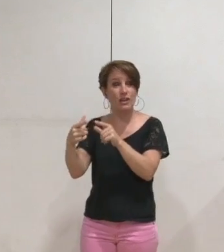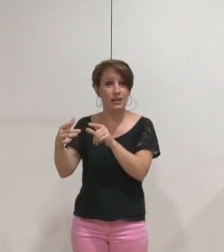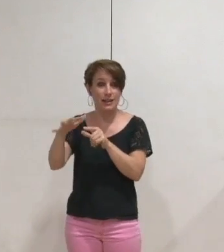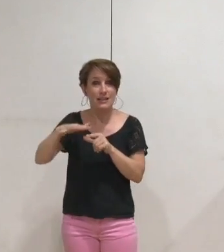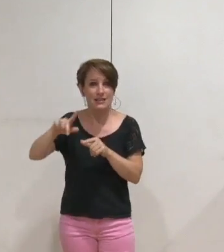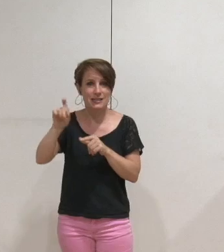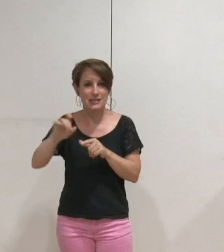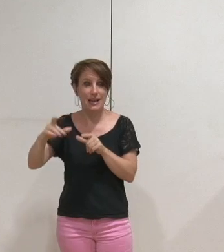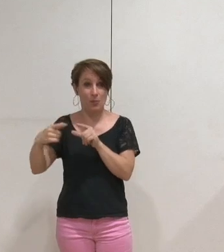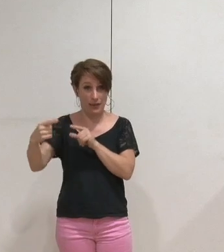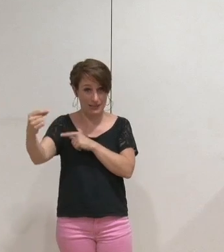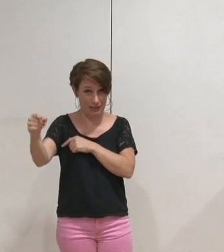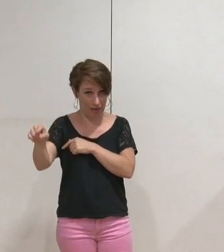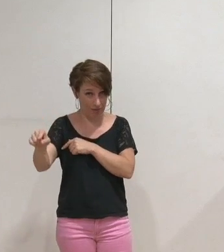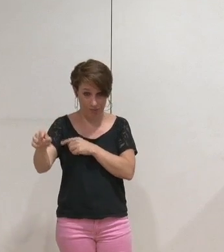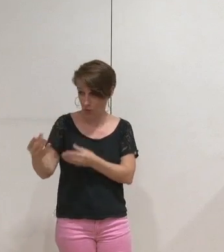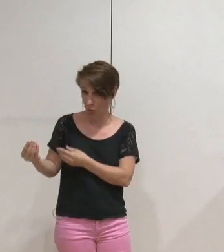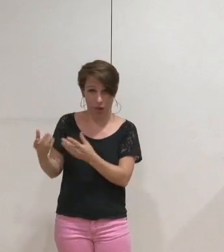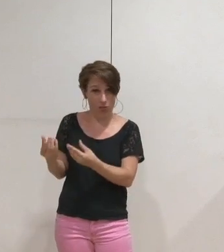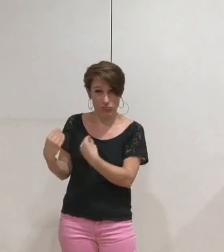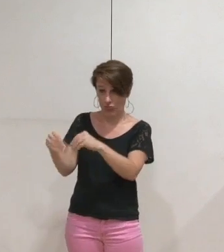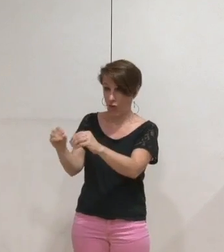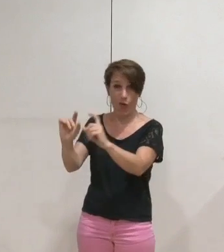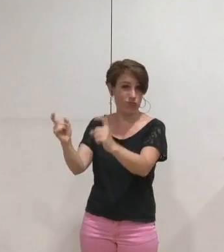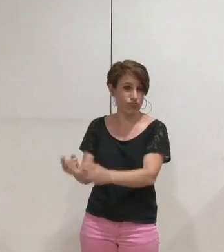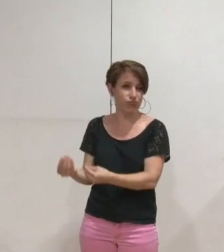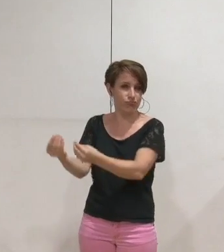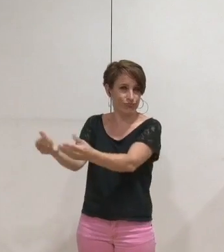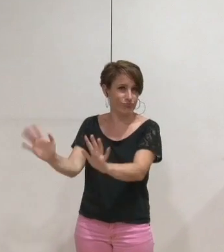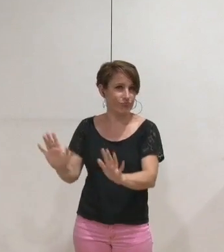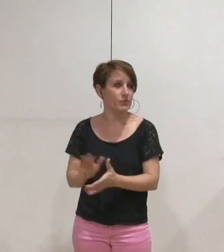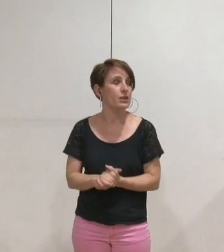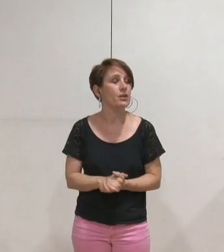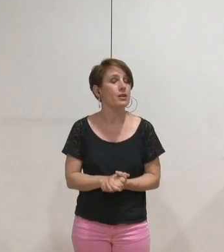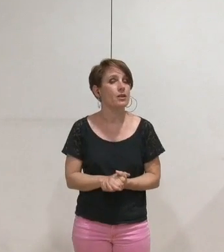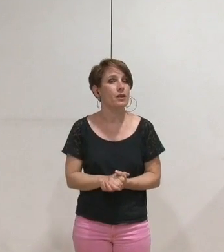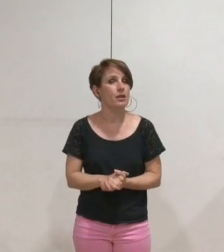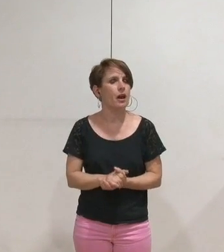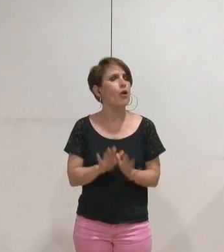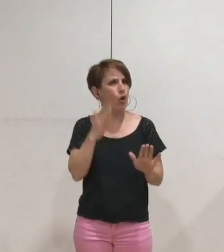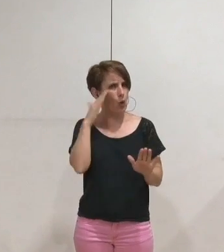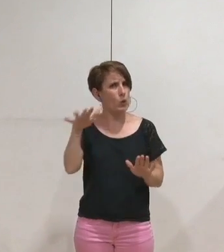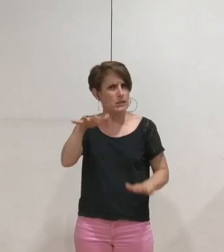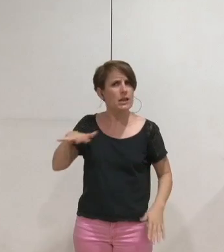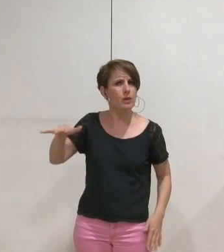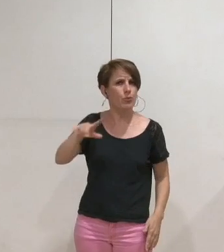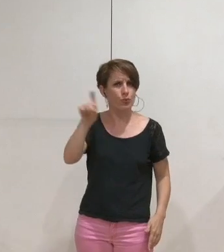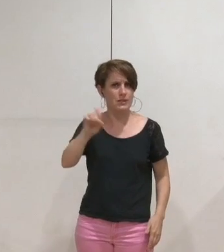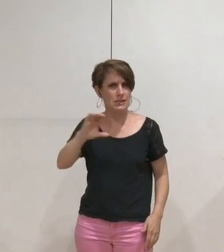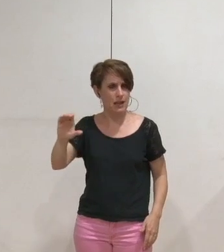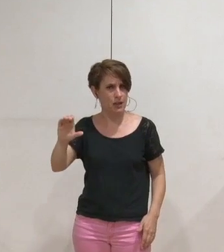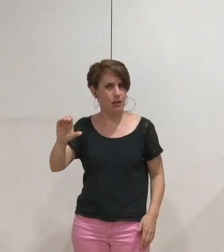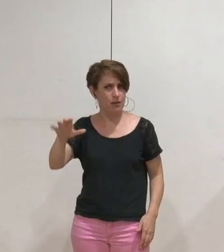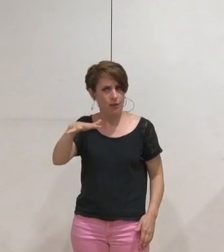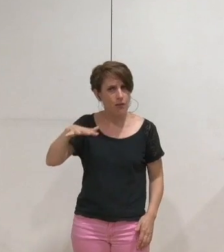avec une première question pour ma de ma part c'est est-ce que puisqu'on sait que sur sur cette ZAC on a